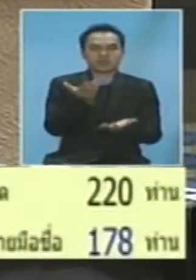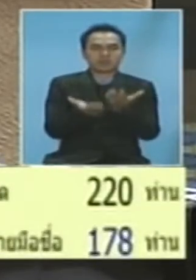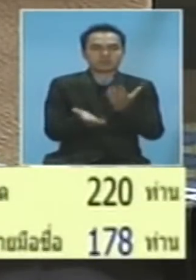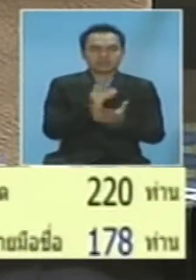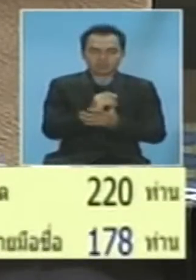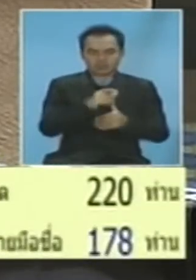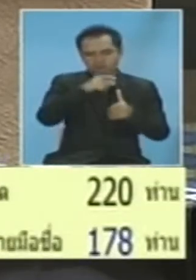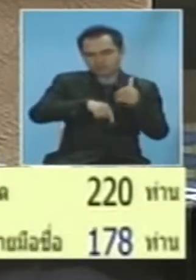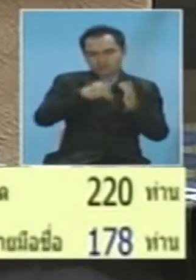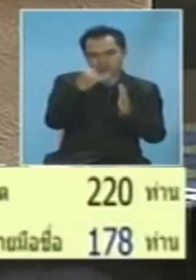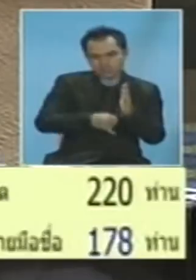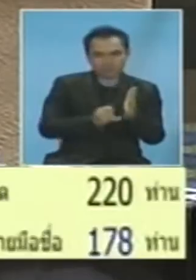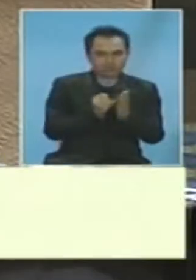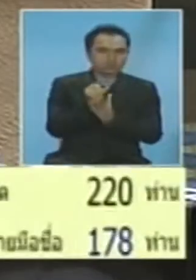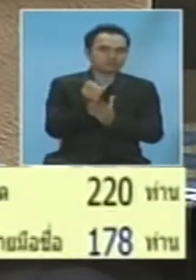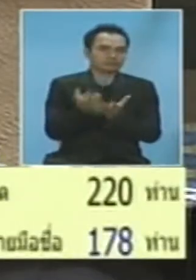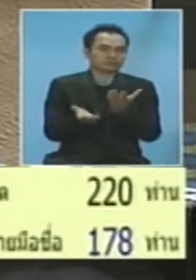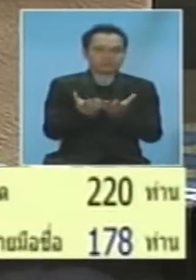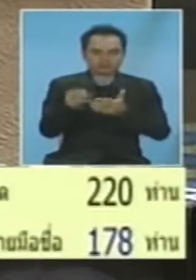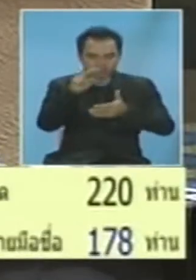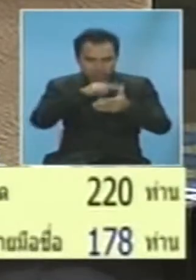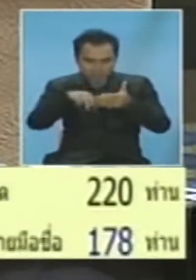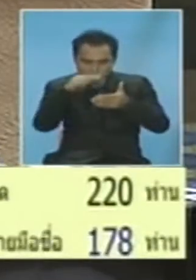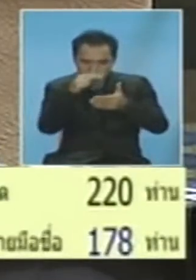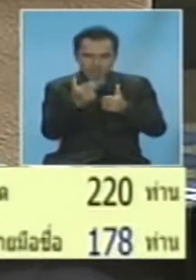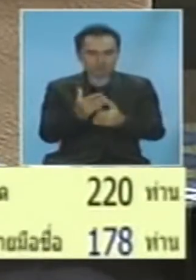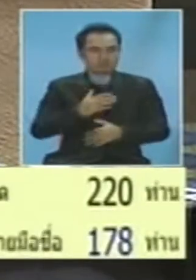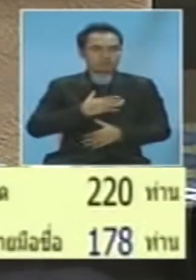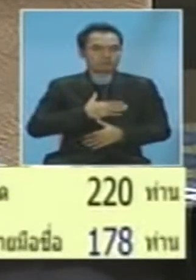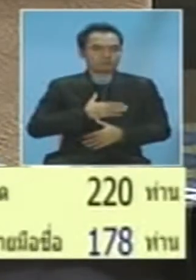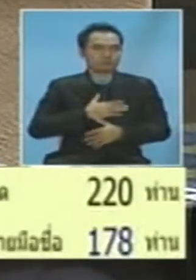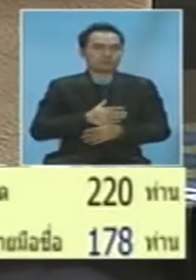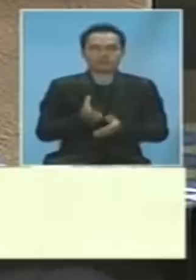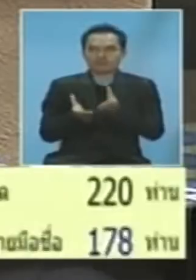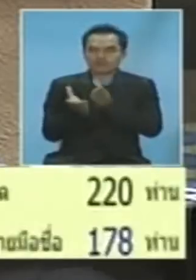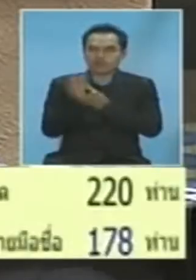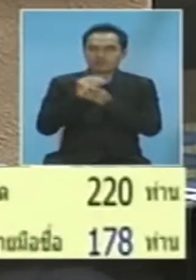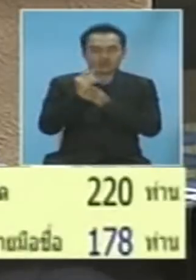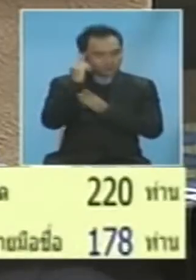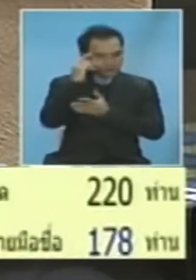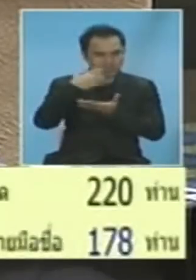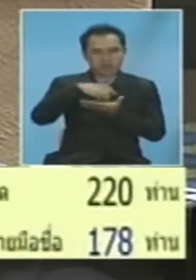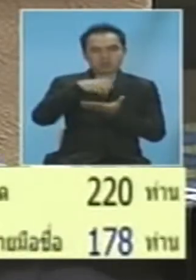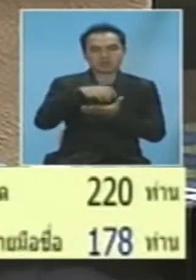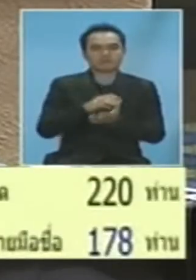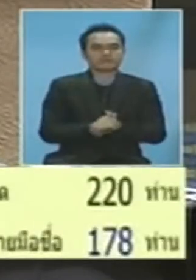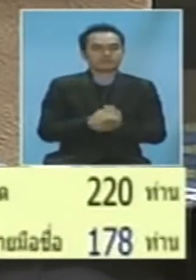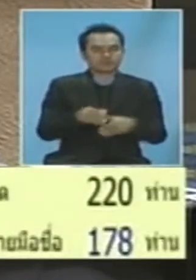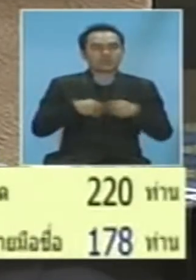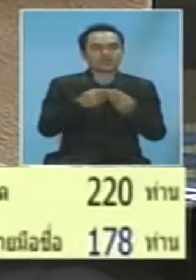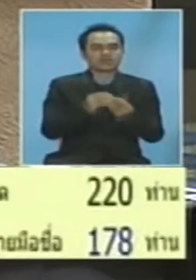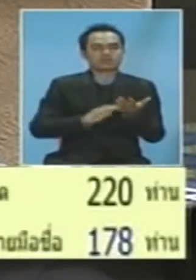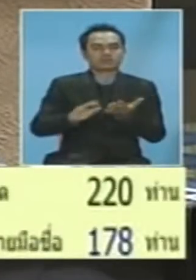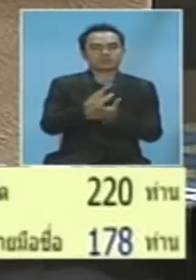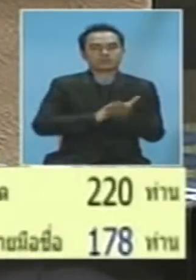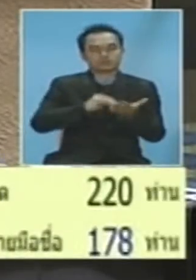หรือไม่ต้องคดีก็ตามนั่นก็คือสิ่งที่กระผมจะขอกราบเรียนว่าก